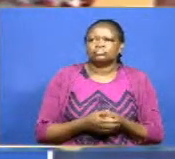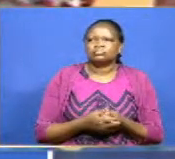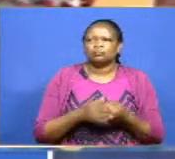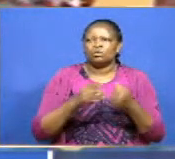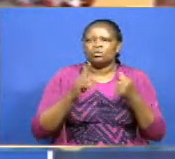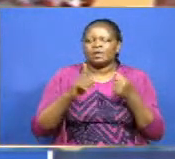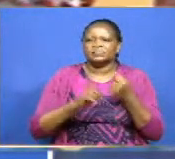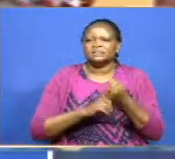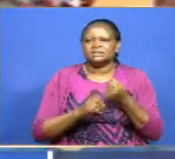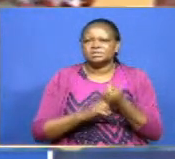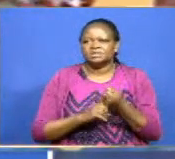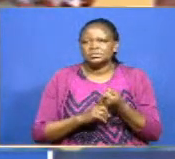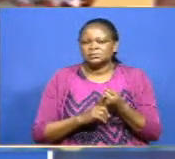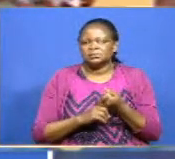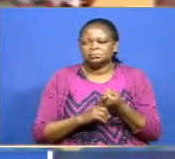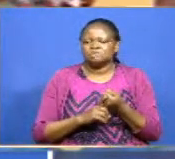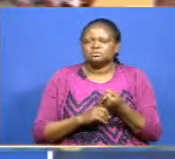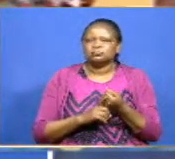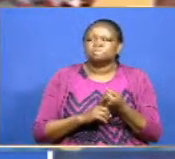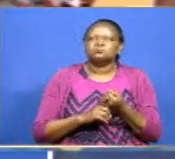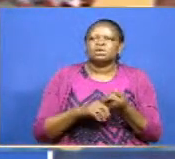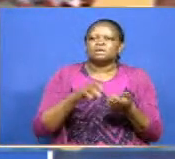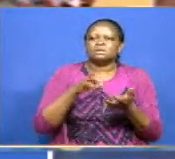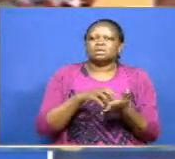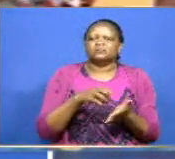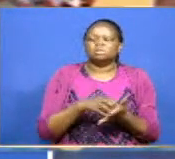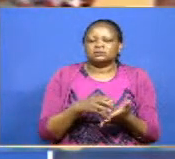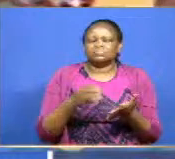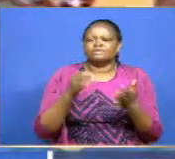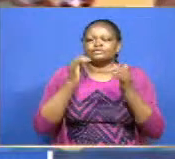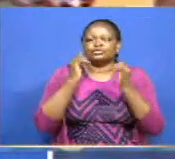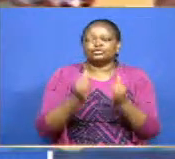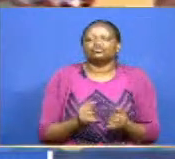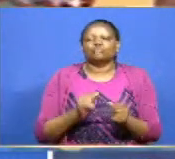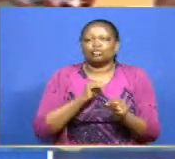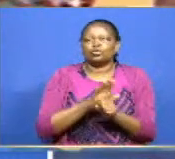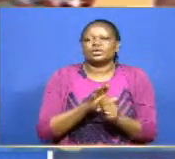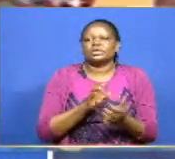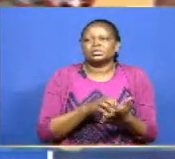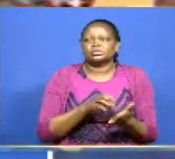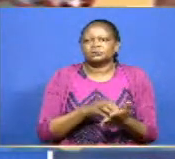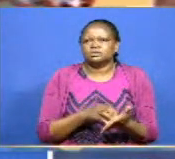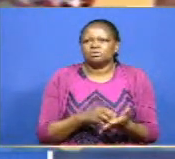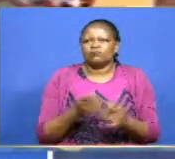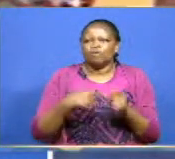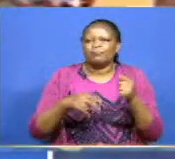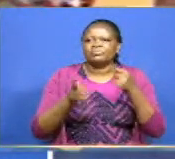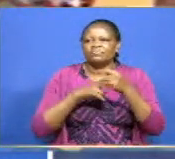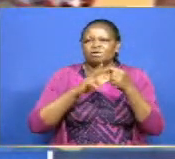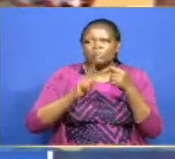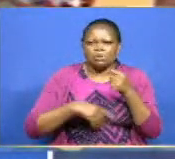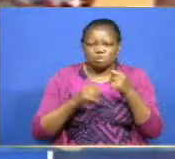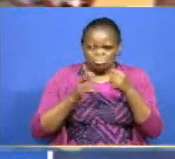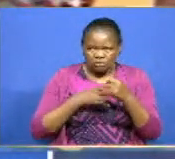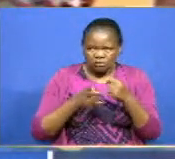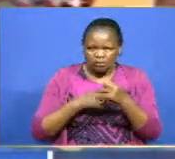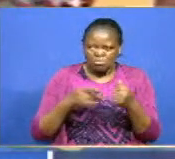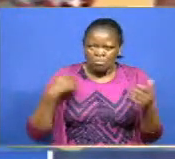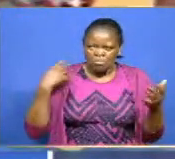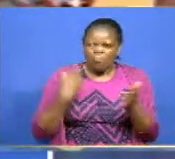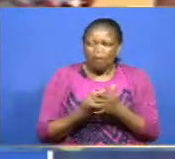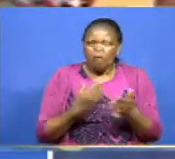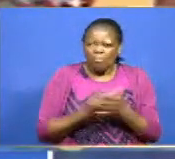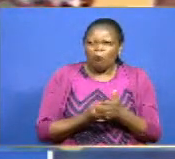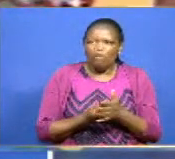vya maambukizi vikinakiliwa nchini kutokana na sampuli 1,777 zilizopimwa. Kufikia sasa ni